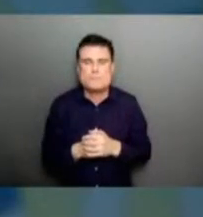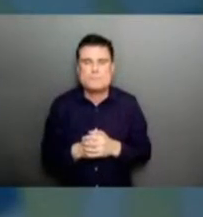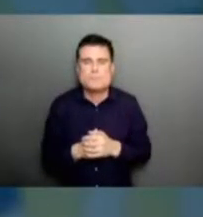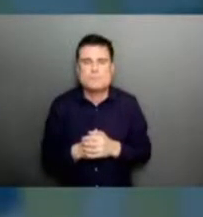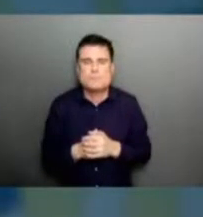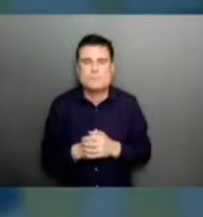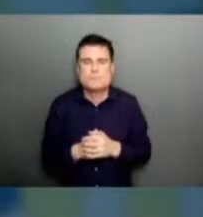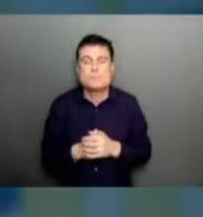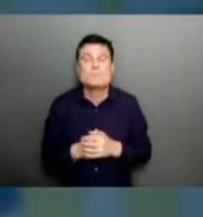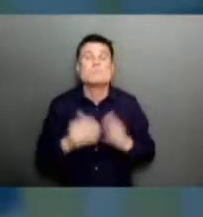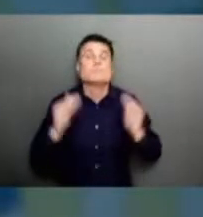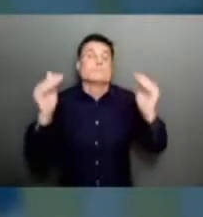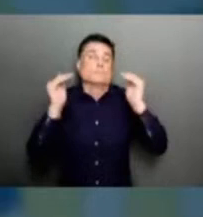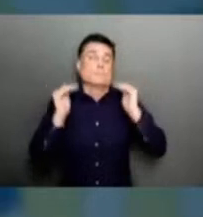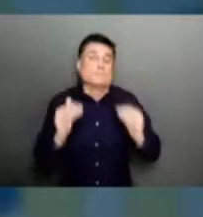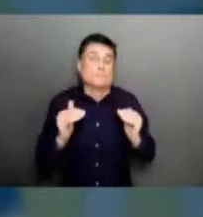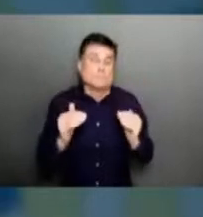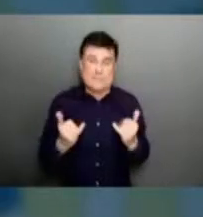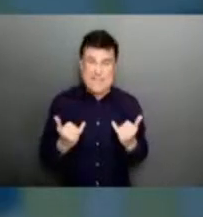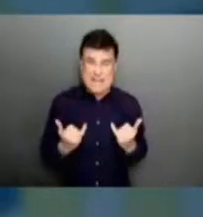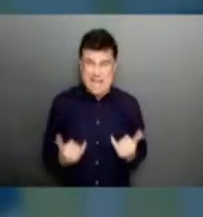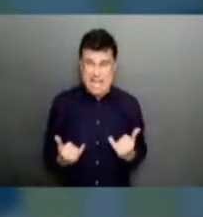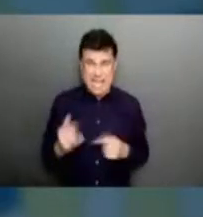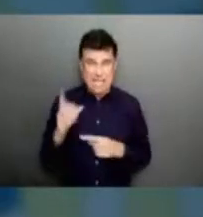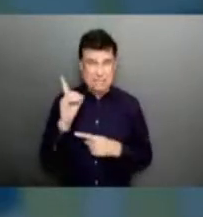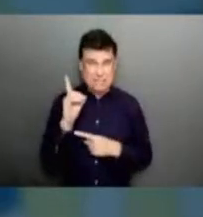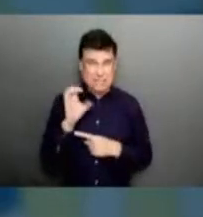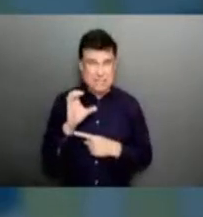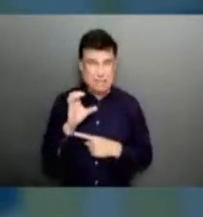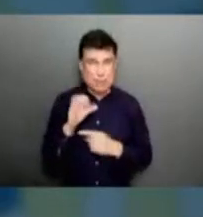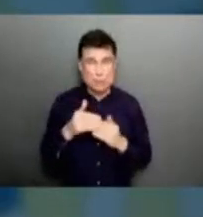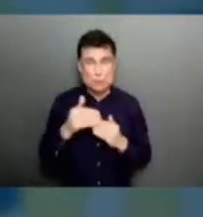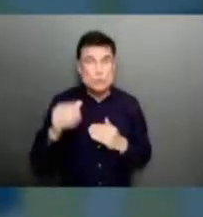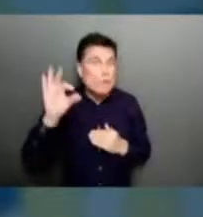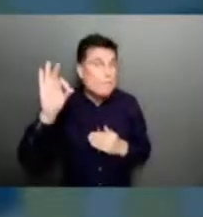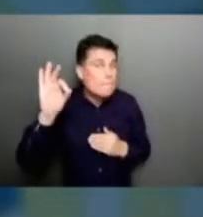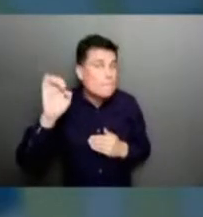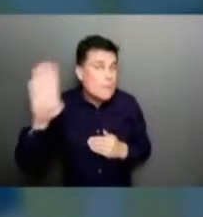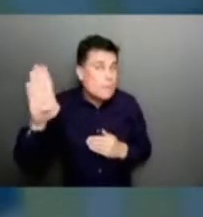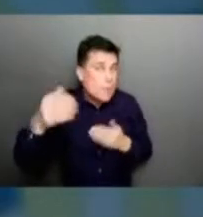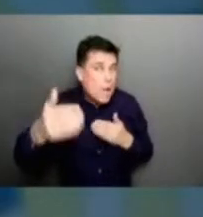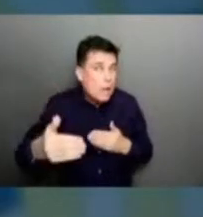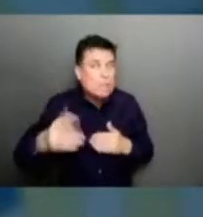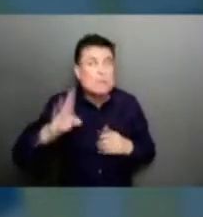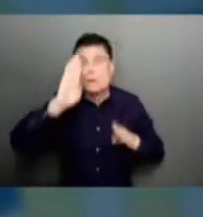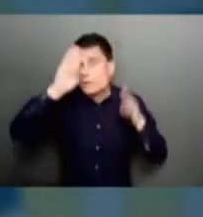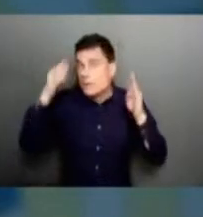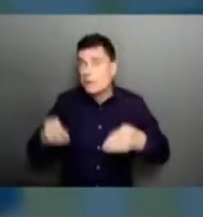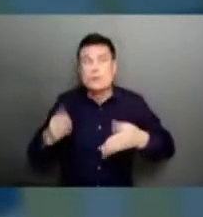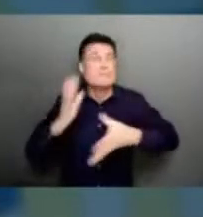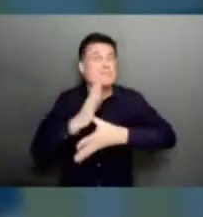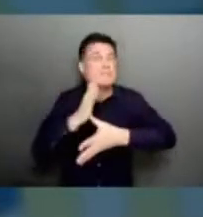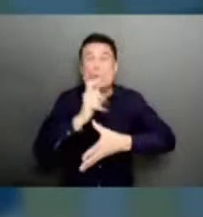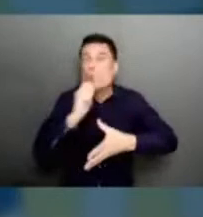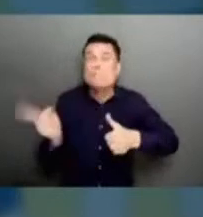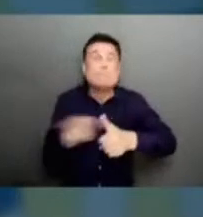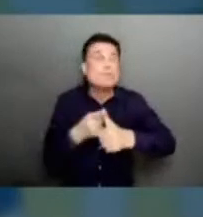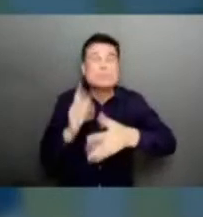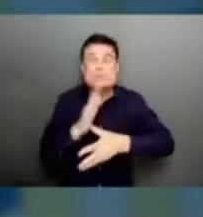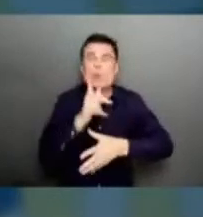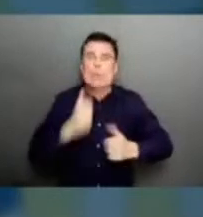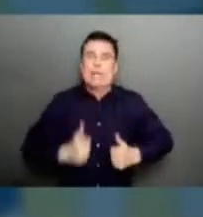关 we 注 can 度 move the 重点 vaccine more easily, and staff of long-term care, which is approximately 70,000